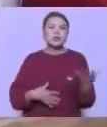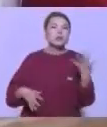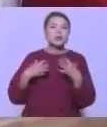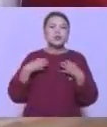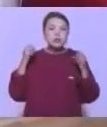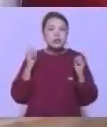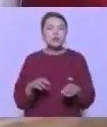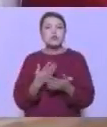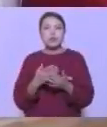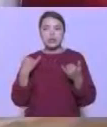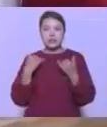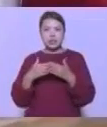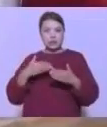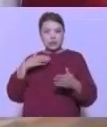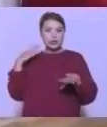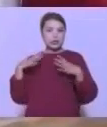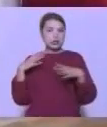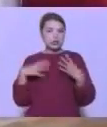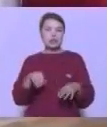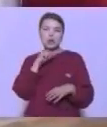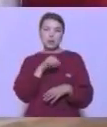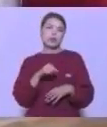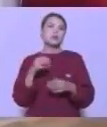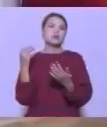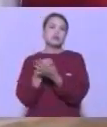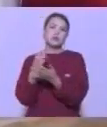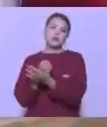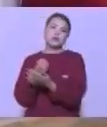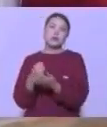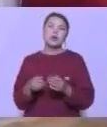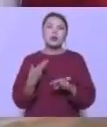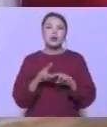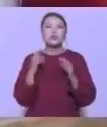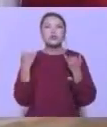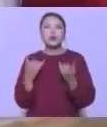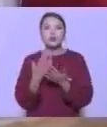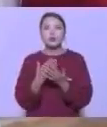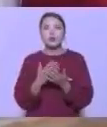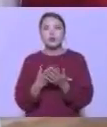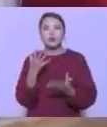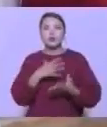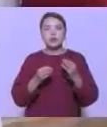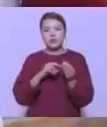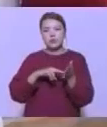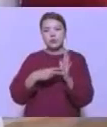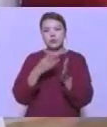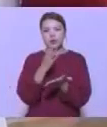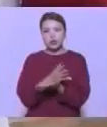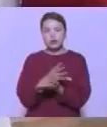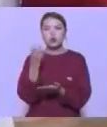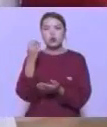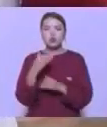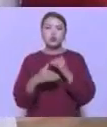осындай істелген жұмыстардың арқасы деп білем. Енді мынау көрініп отқан осы жарыста да мықты нәтиже көрсетеді деген жоспардамыз.